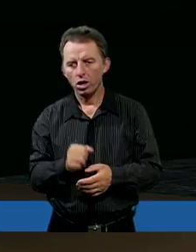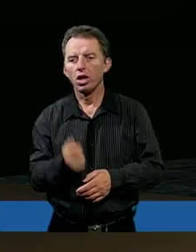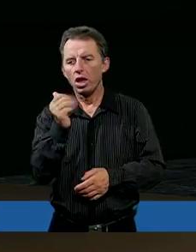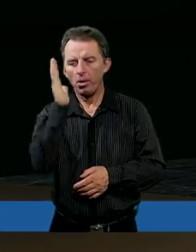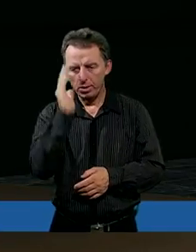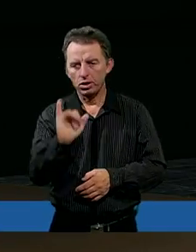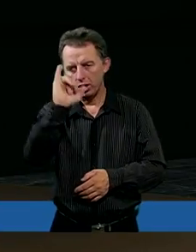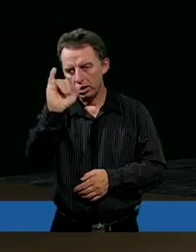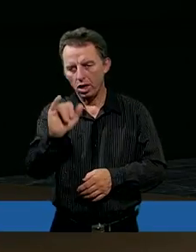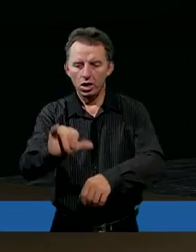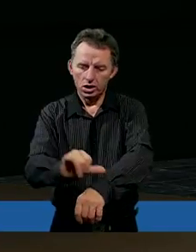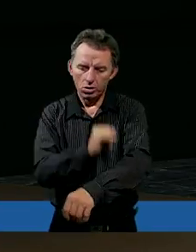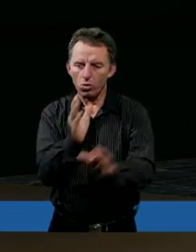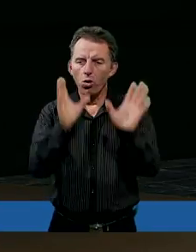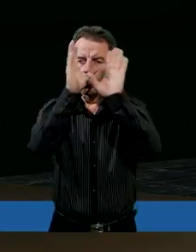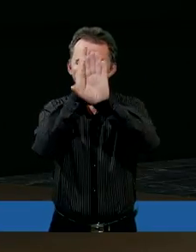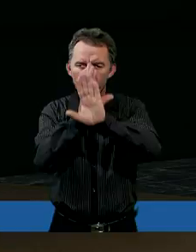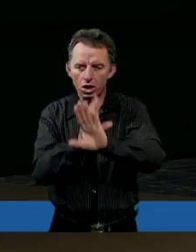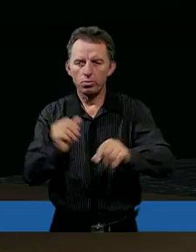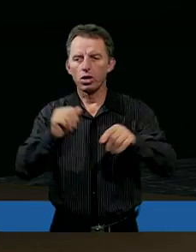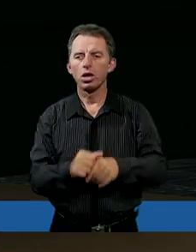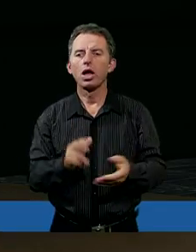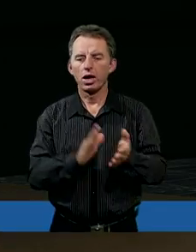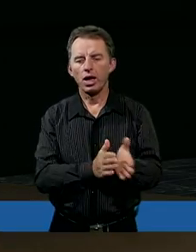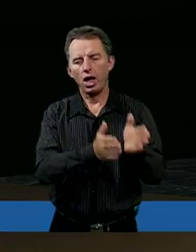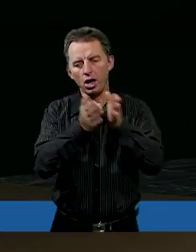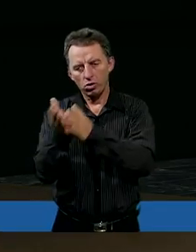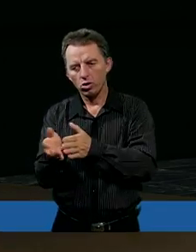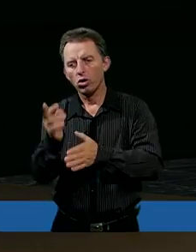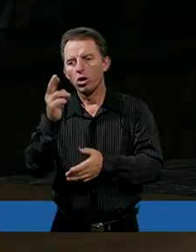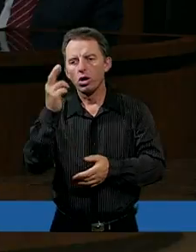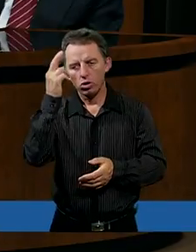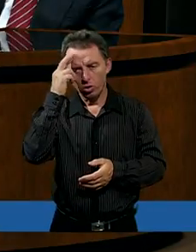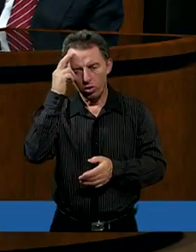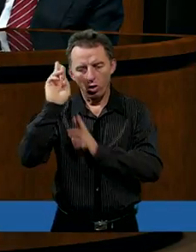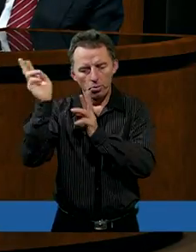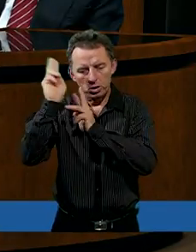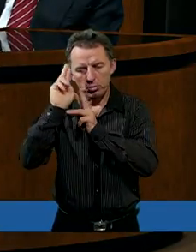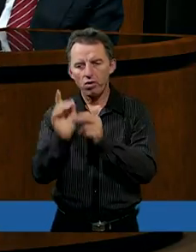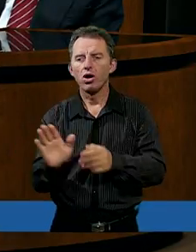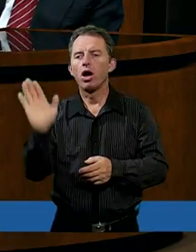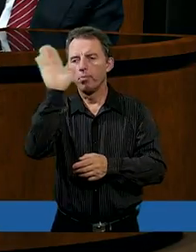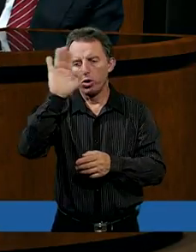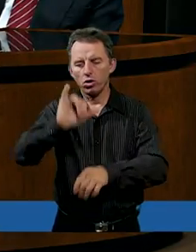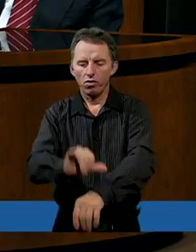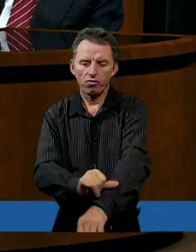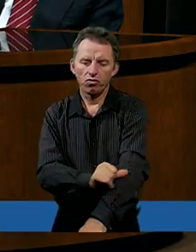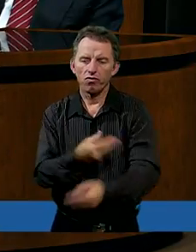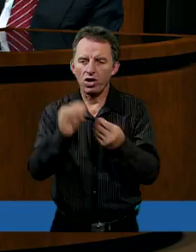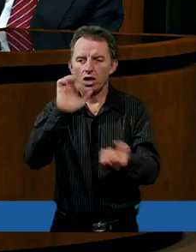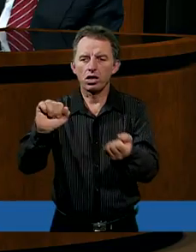niech będzie jego imię uwielbione. A następnie zrozumiewał to, że ten wielki